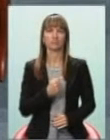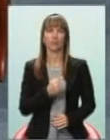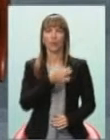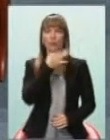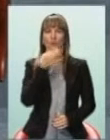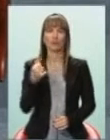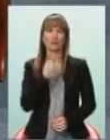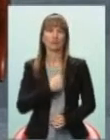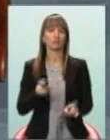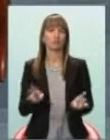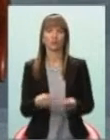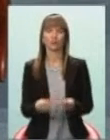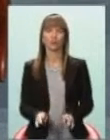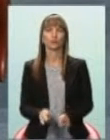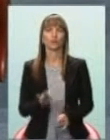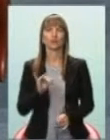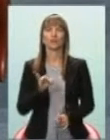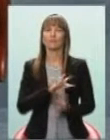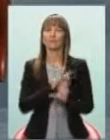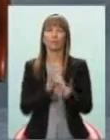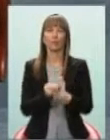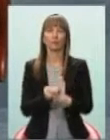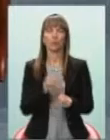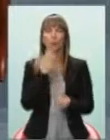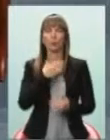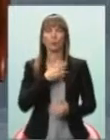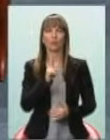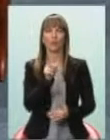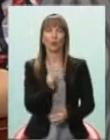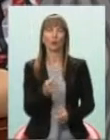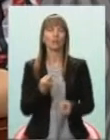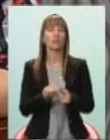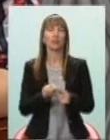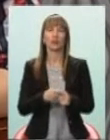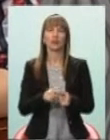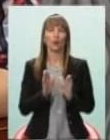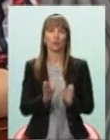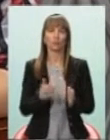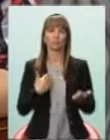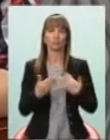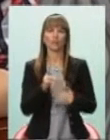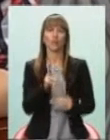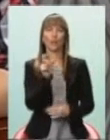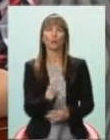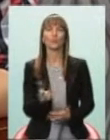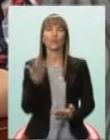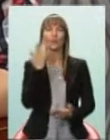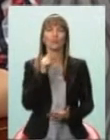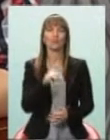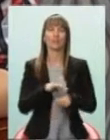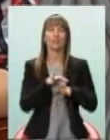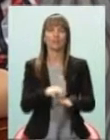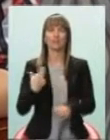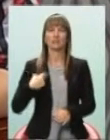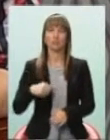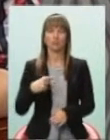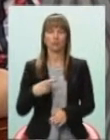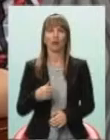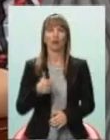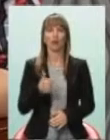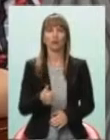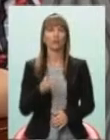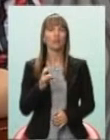відповідати агресії? Ну і загалом, гуманізм – це не тільки поводження та ставлення отаке от до людей, коли вони ведуть себе непристойно.